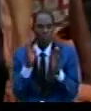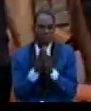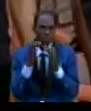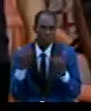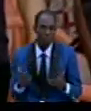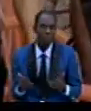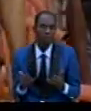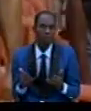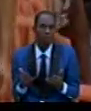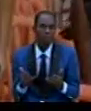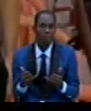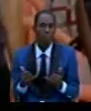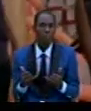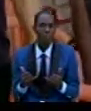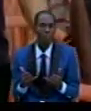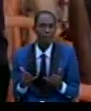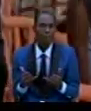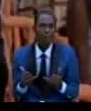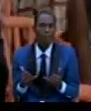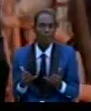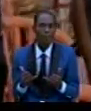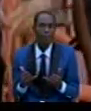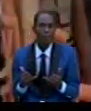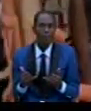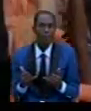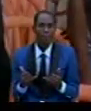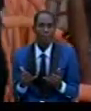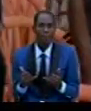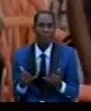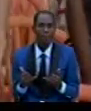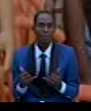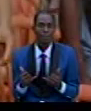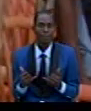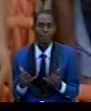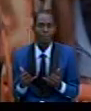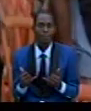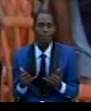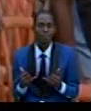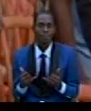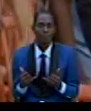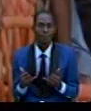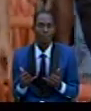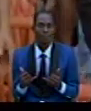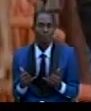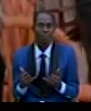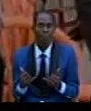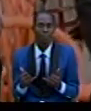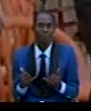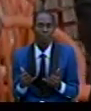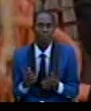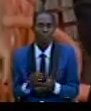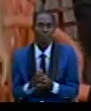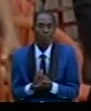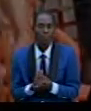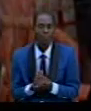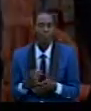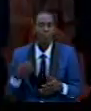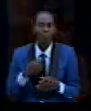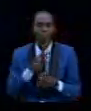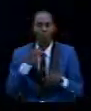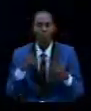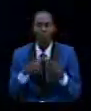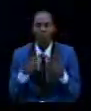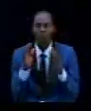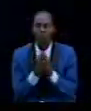la passe cette croisade, le Seigneur amène un impact positif dans nos civilisations. We're going to pray that through